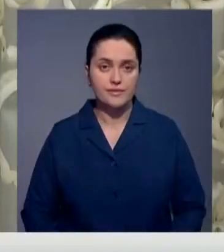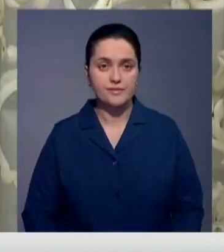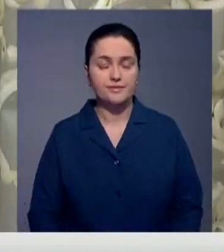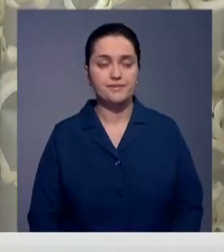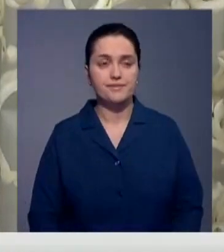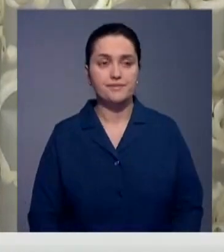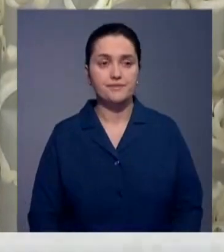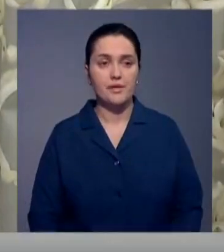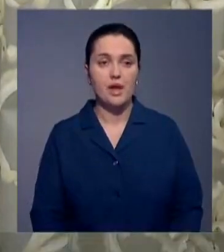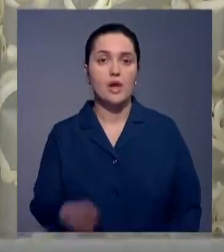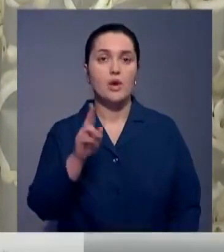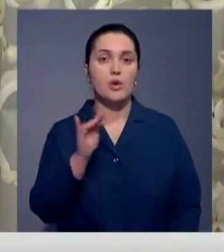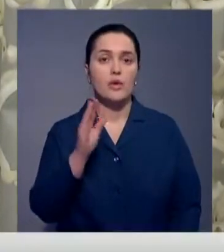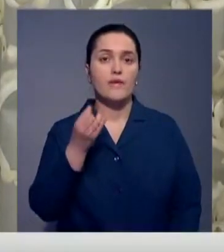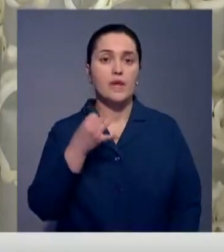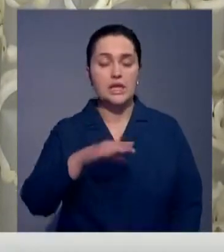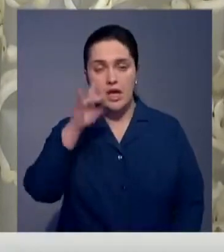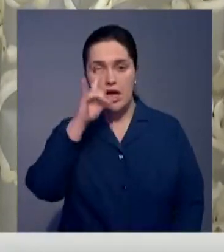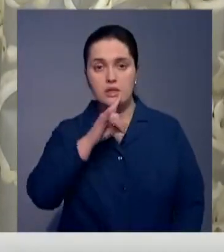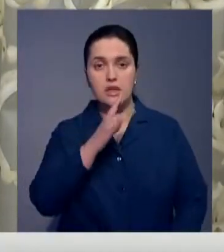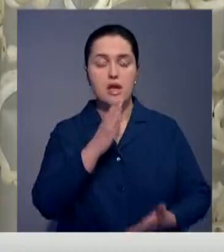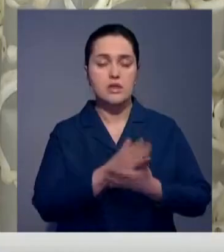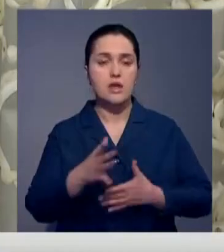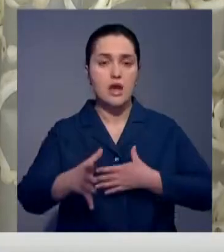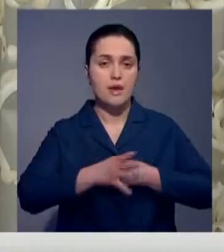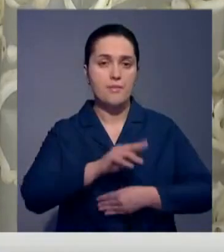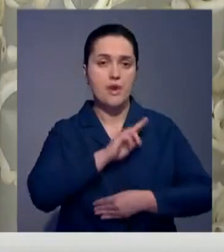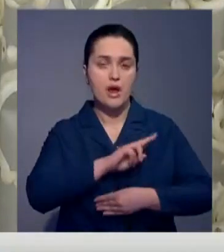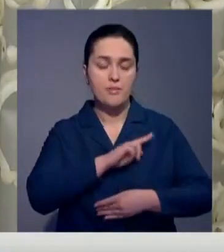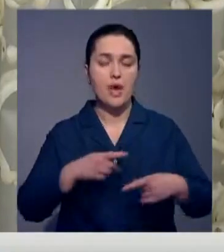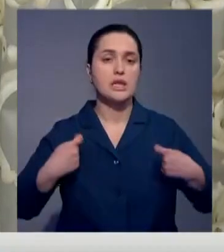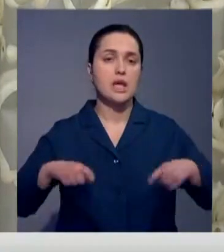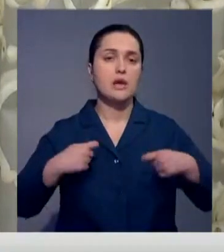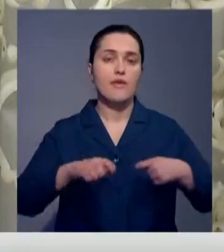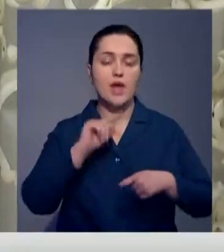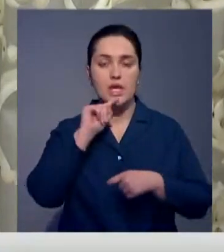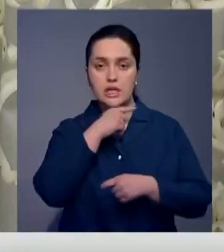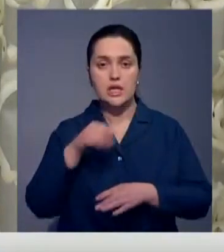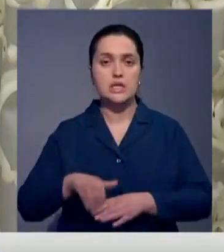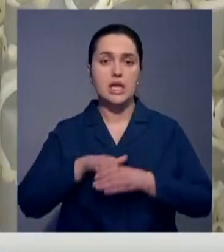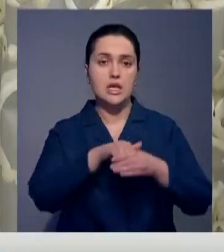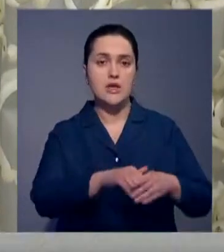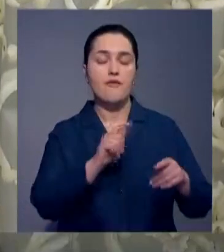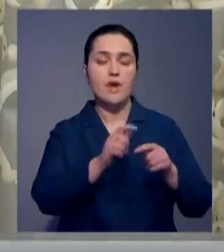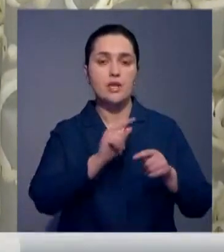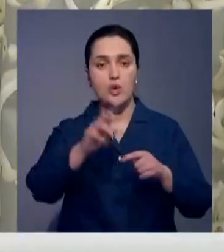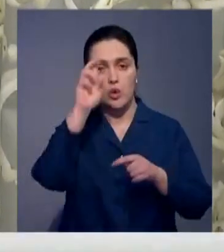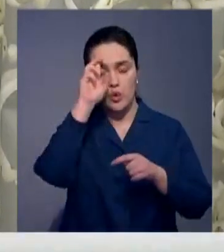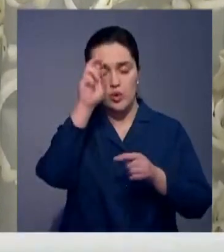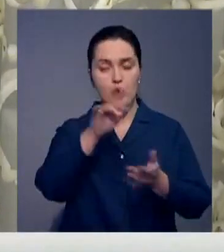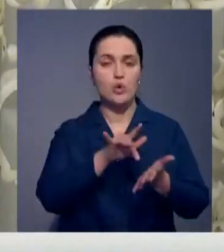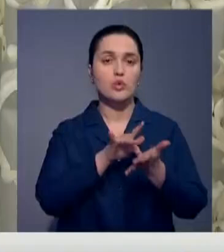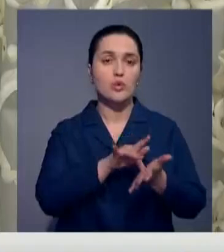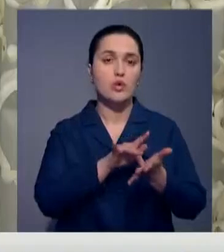нашими странами существует огромный потенциал для сотрудничества в торгово-экономической инвестиционном культурно-гуманитарной туристическом